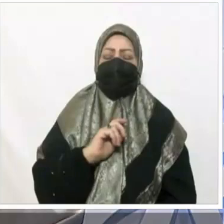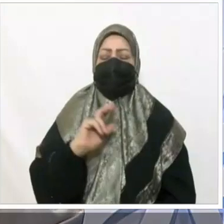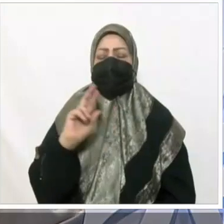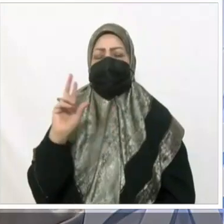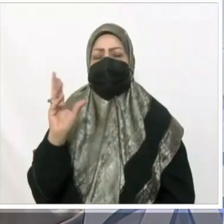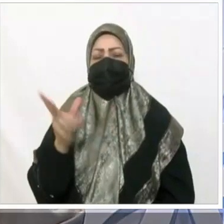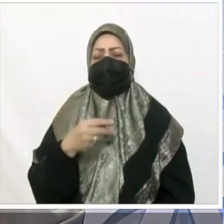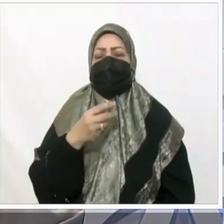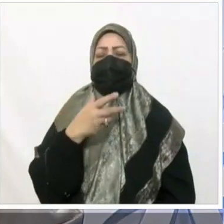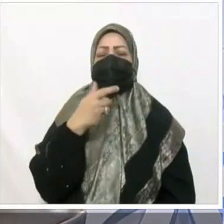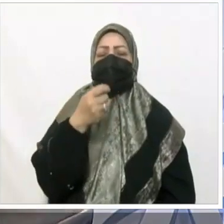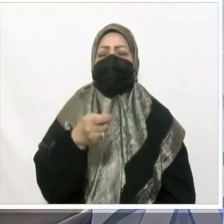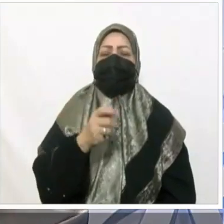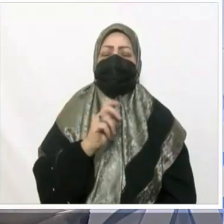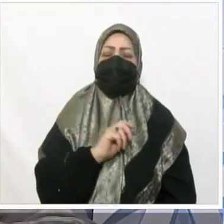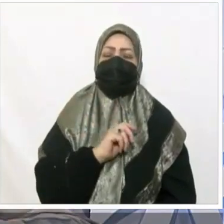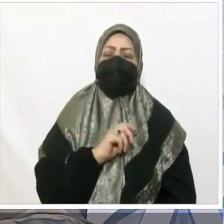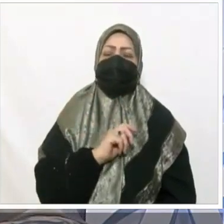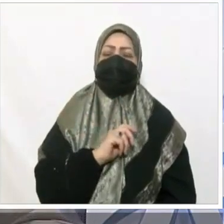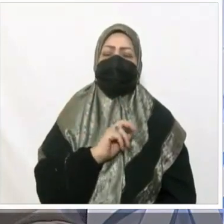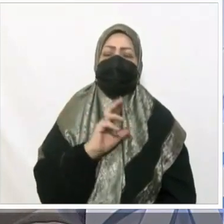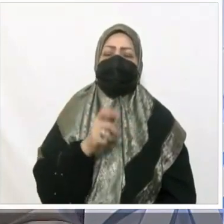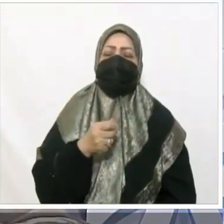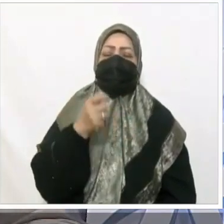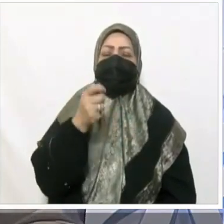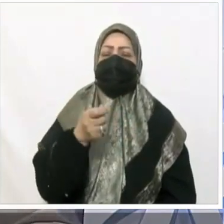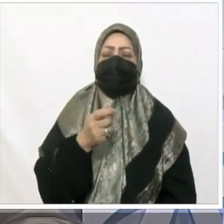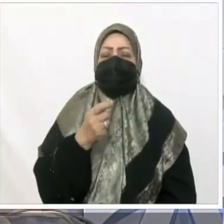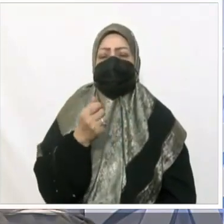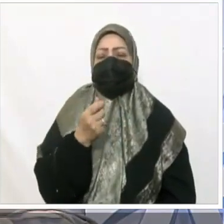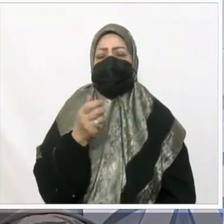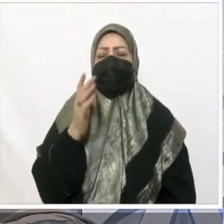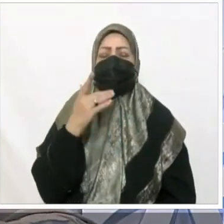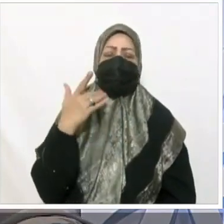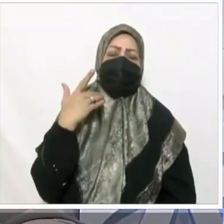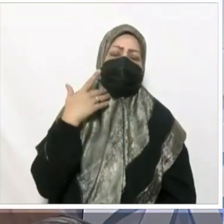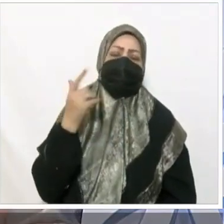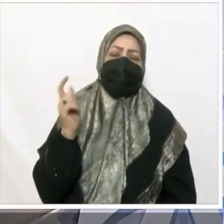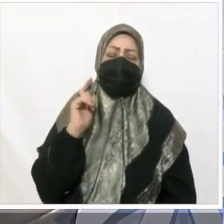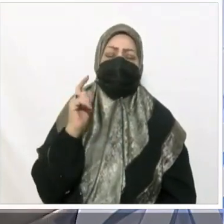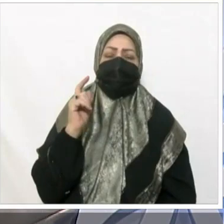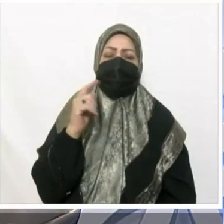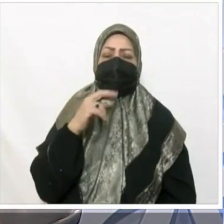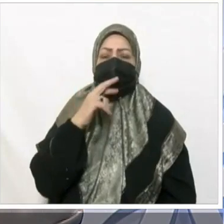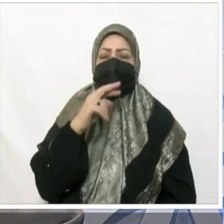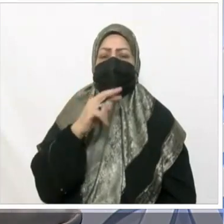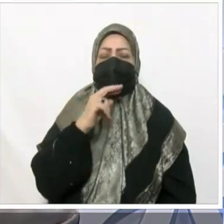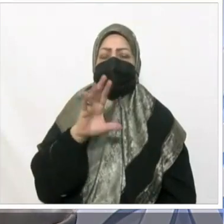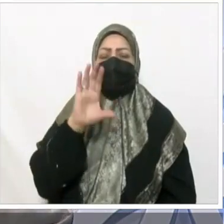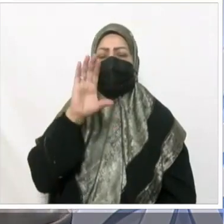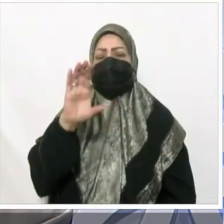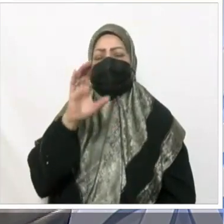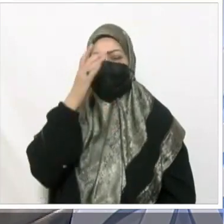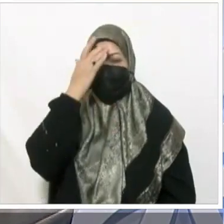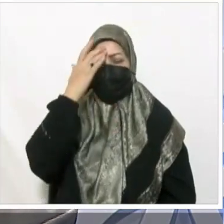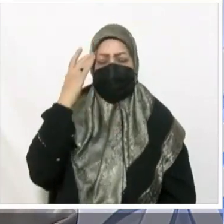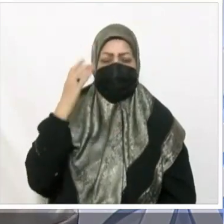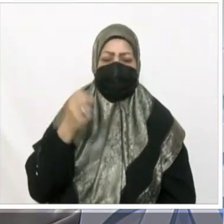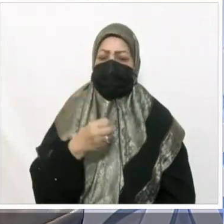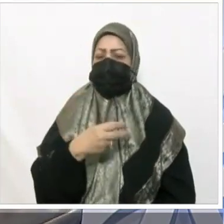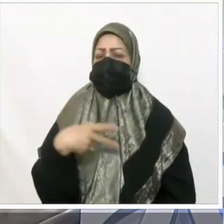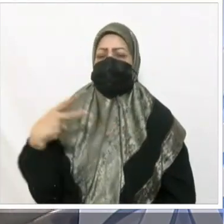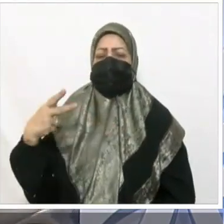يغني الفقير يوم العيد. هكذا تذكر في كتب الفقهاء وينتهي الأمر وتذهب إلى المسألة التي بعد.